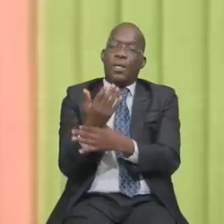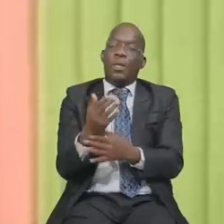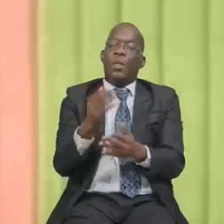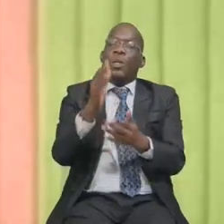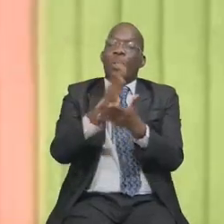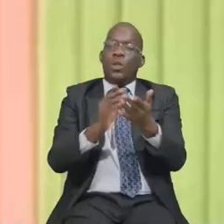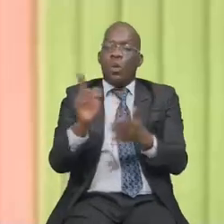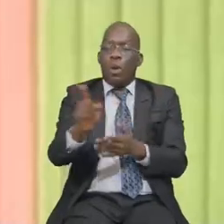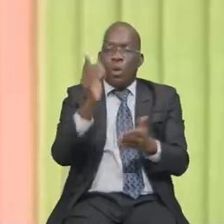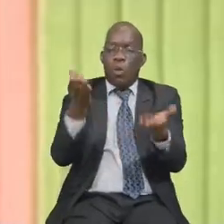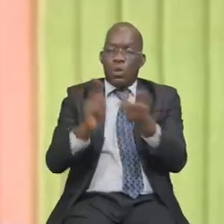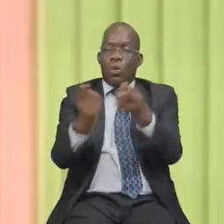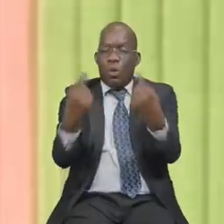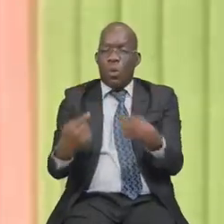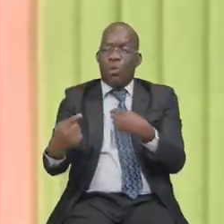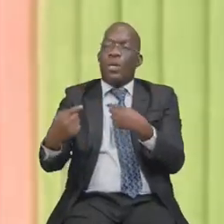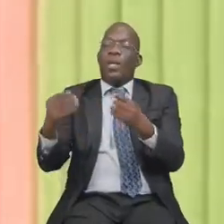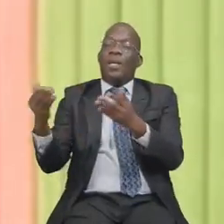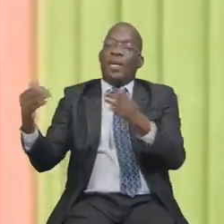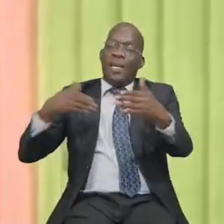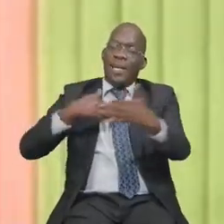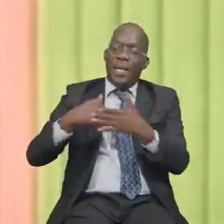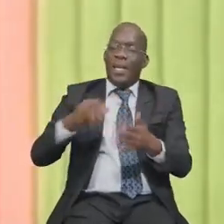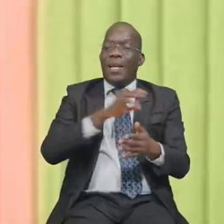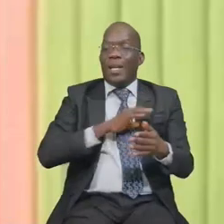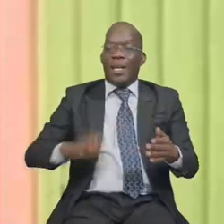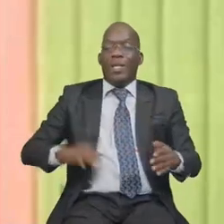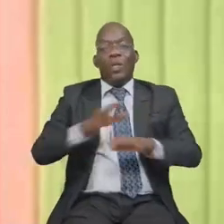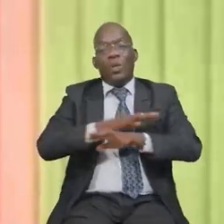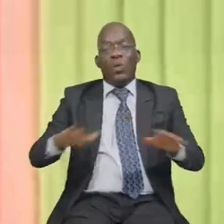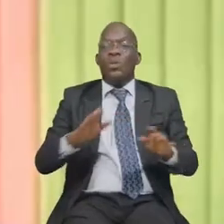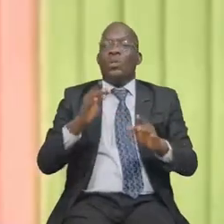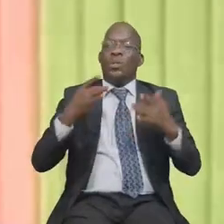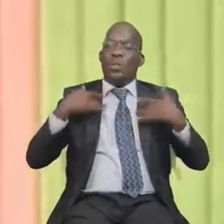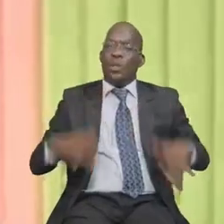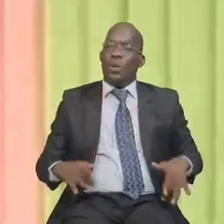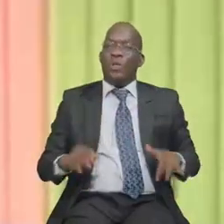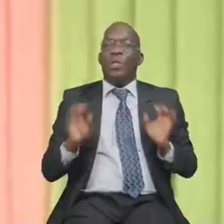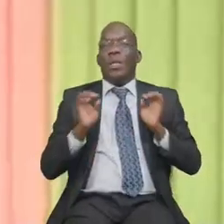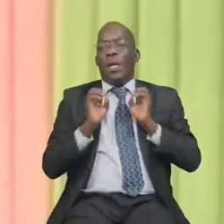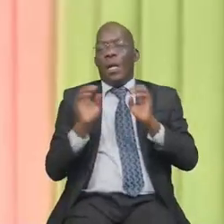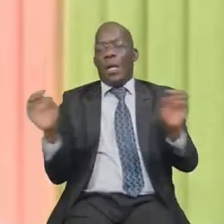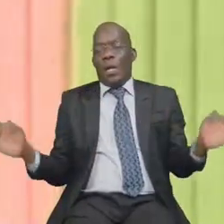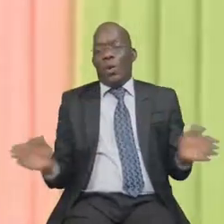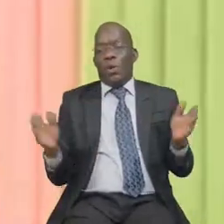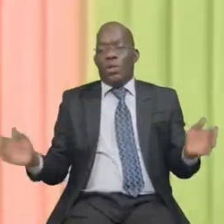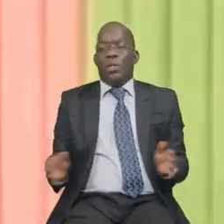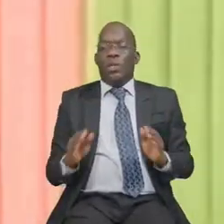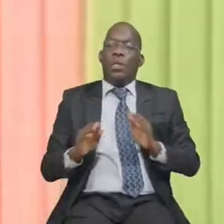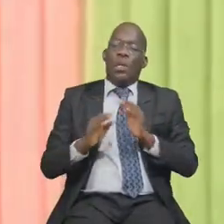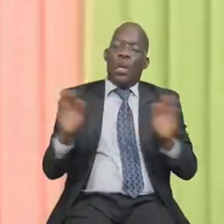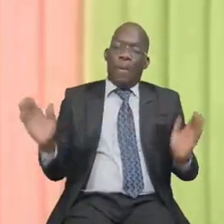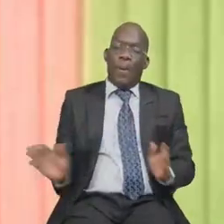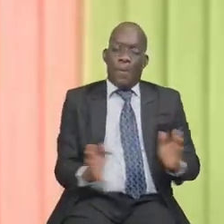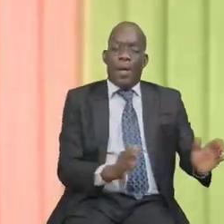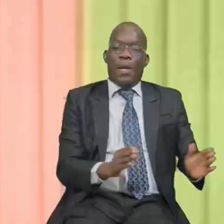Christ, ne le décourage pas, encourage, prépare et n'empêche pas.